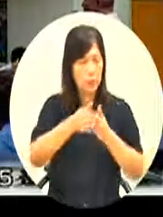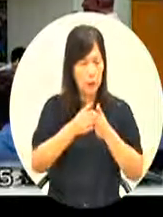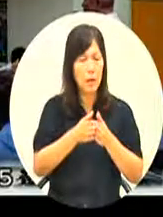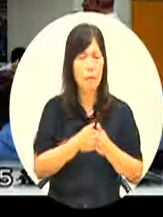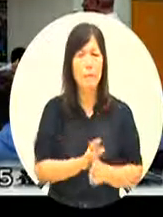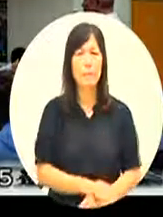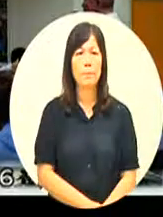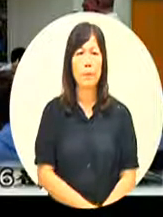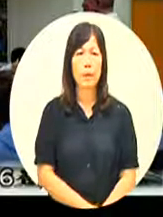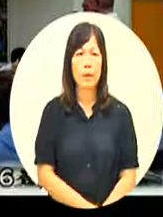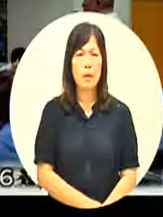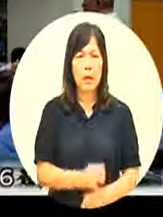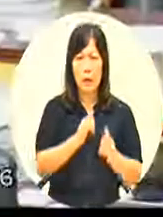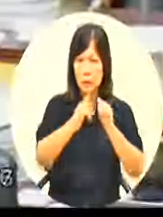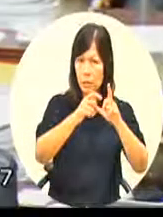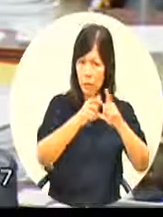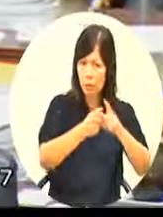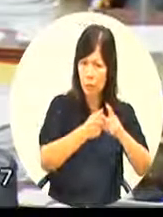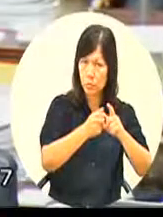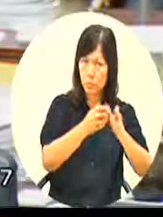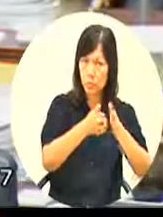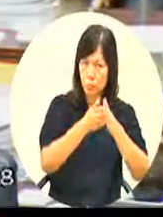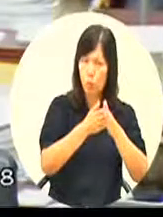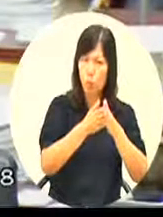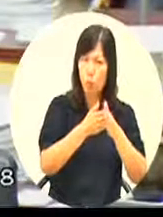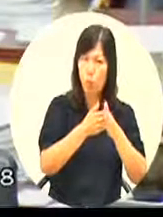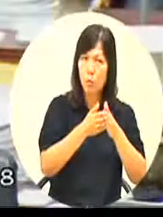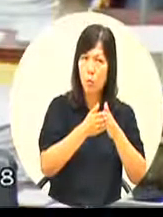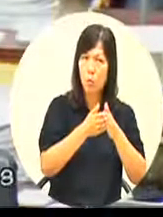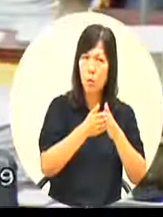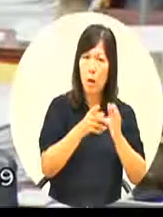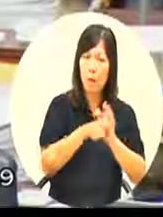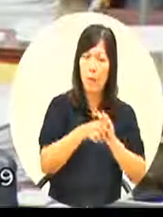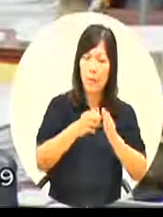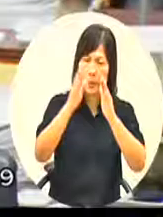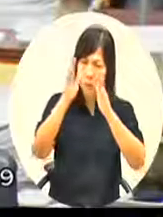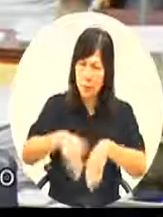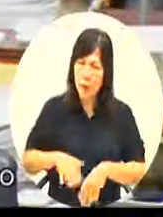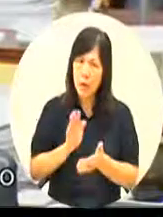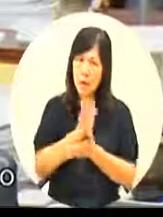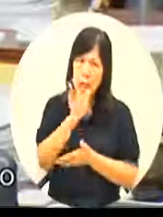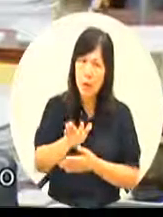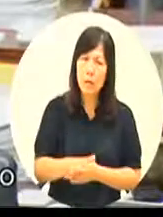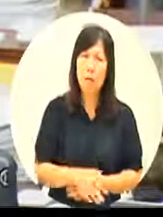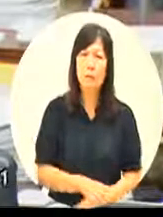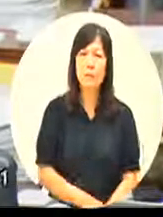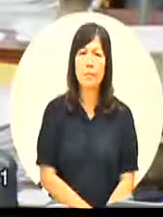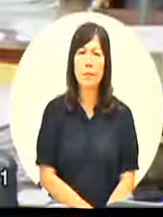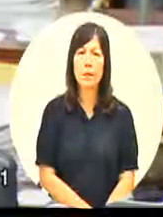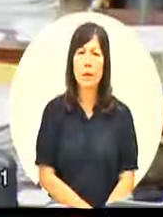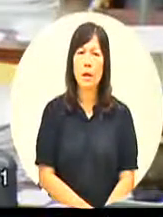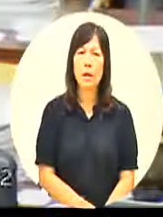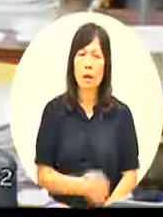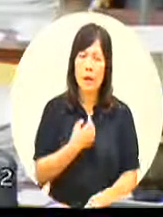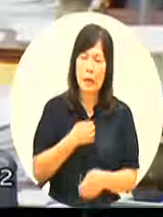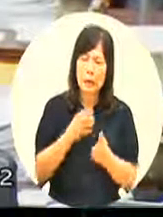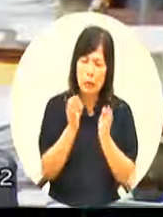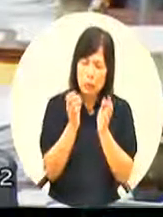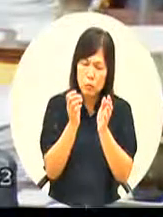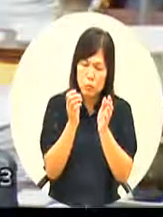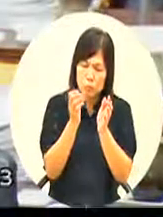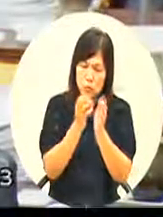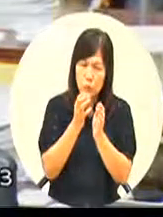既然社区有这样的需求，我们这样拆了之后，那近千人的运动人